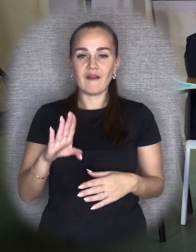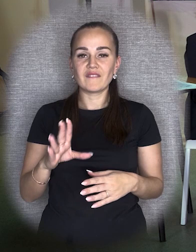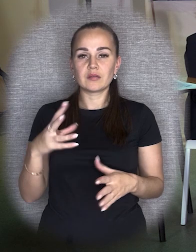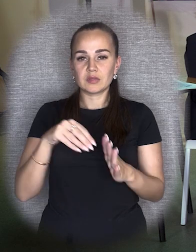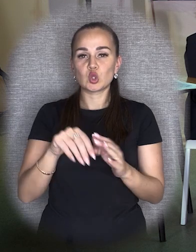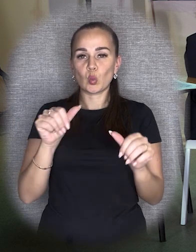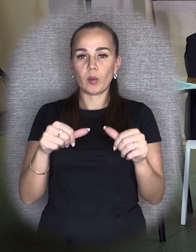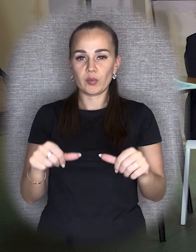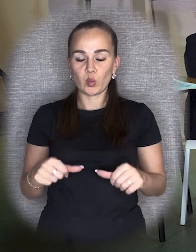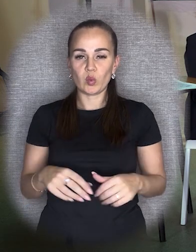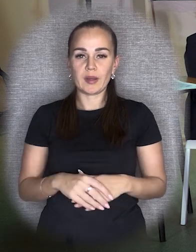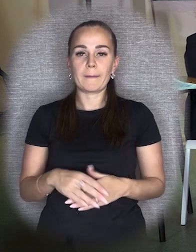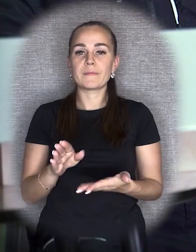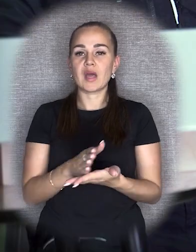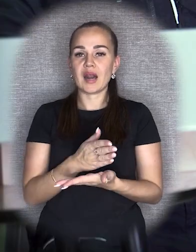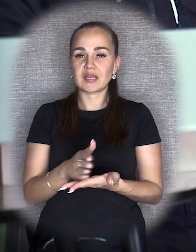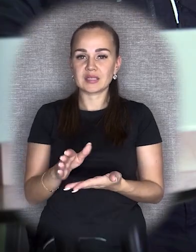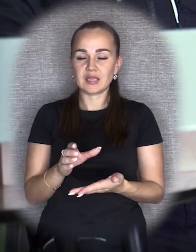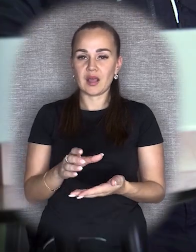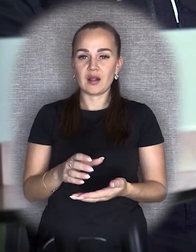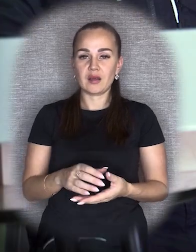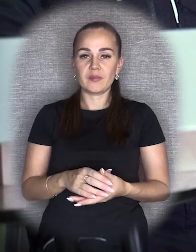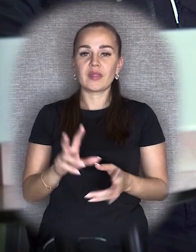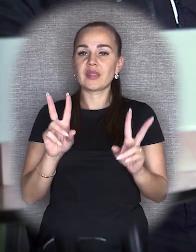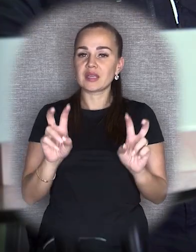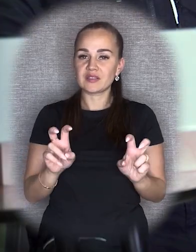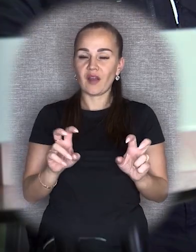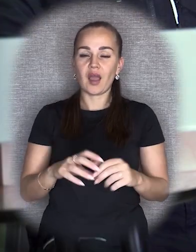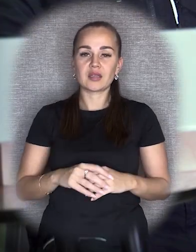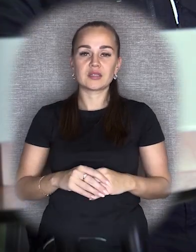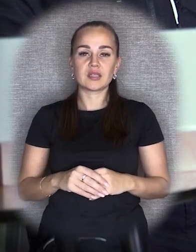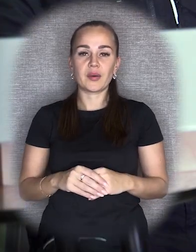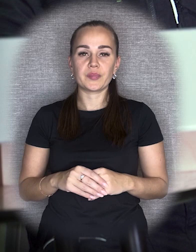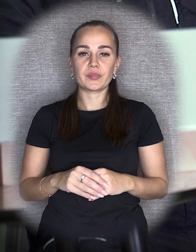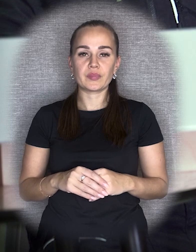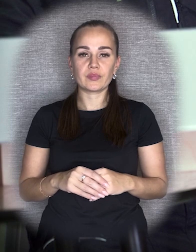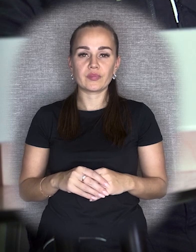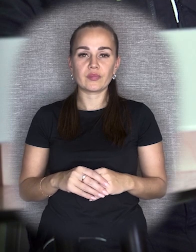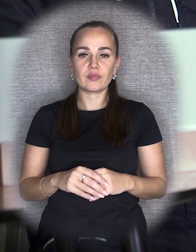опять же, в скульптуре. Вот, раздел, который называется